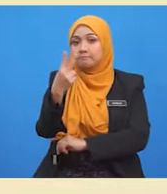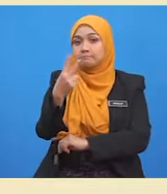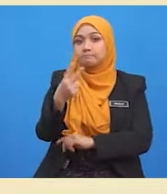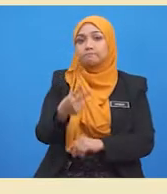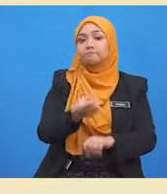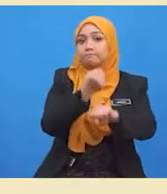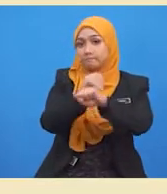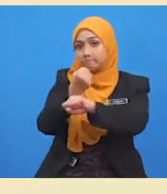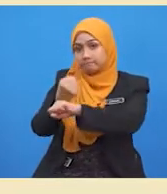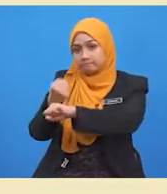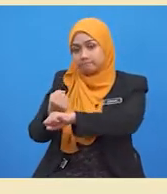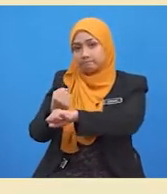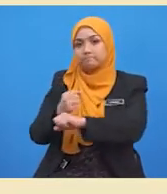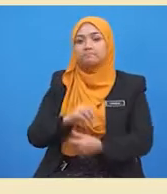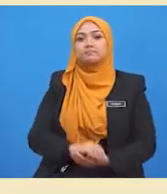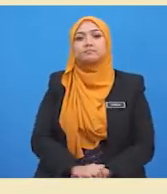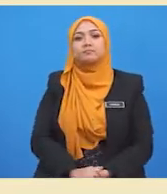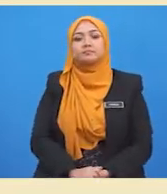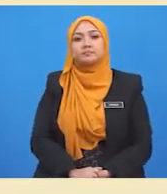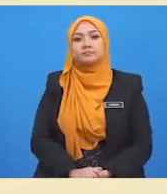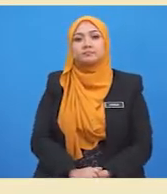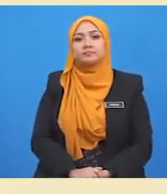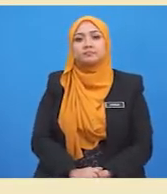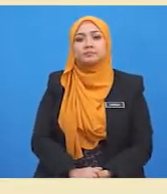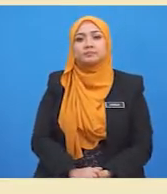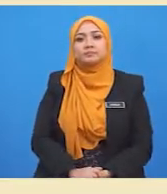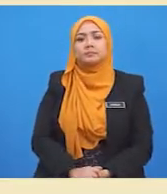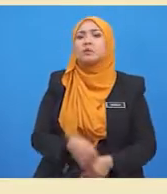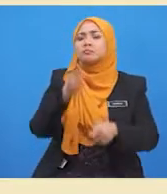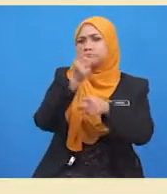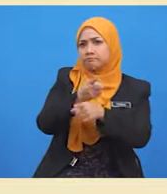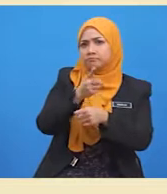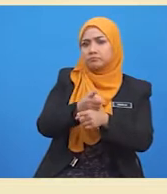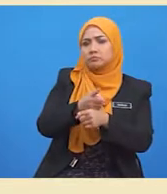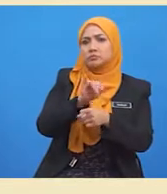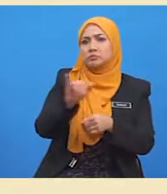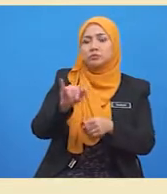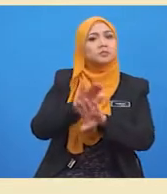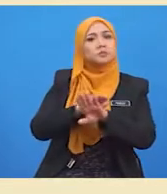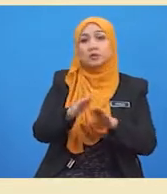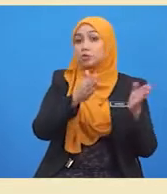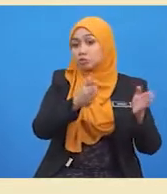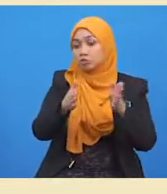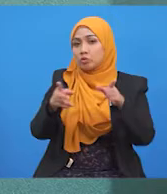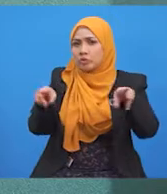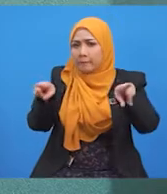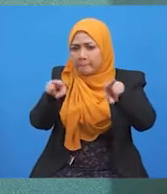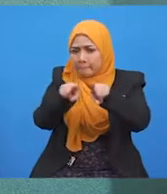konkrit tersebut daripada retak apabila mengembang pada waktu panas